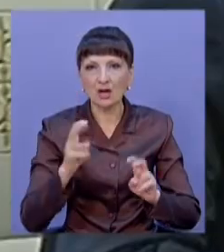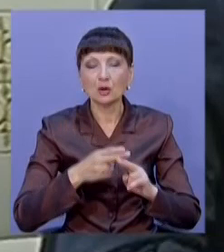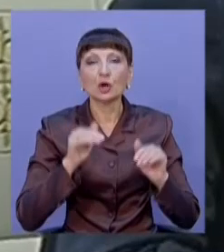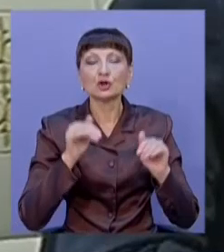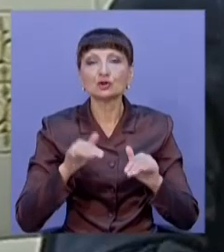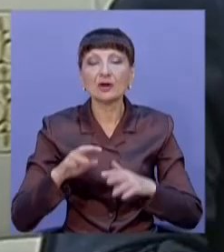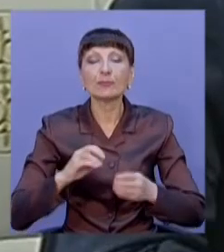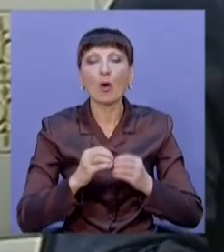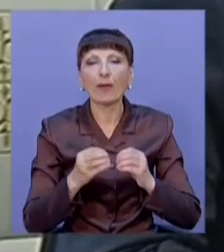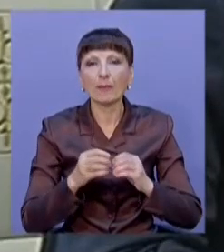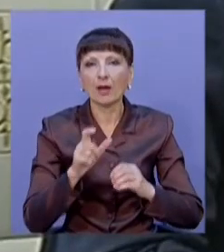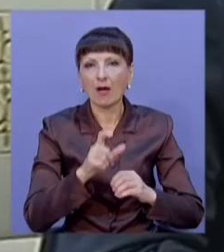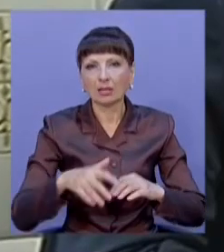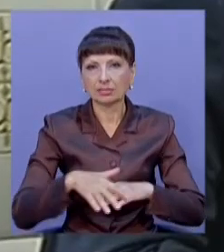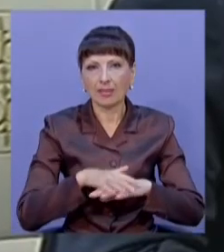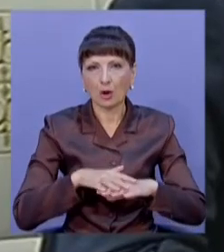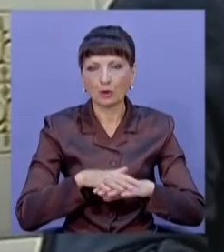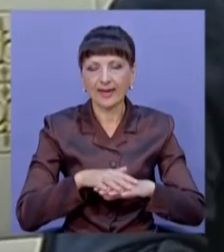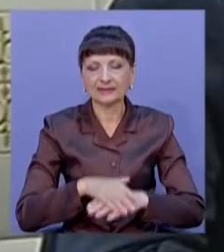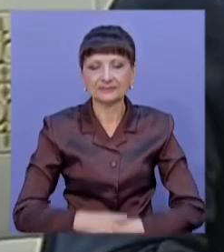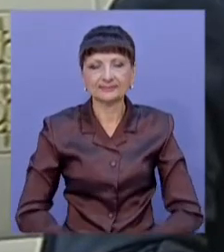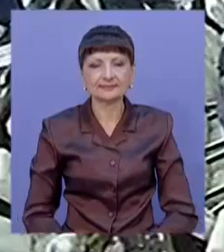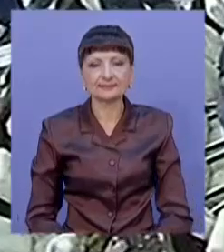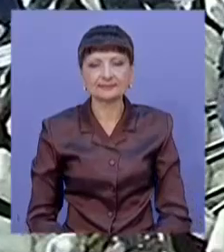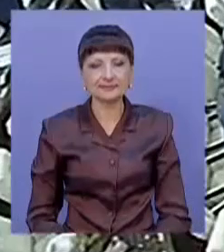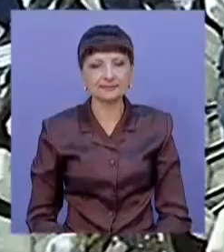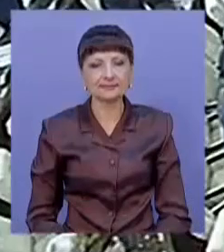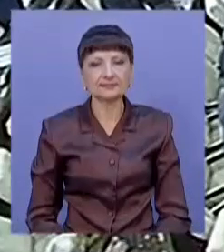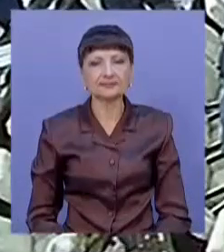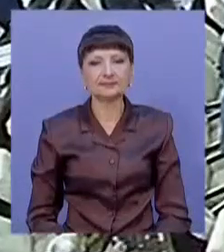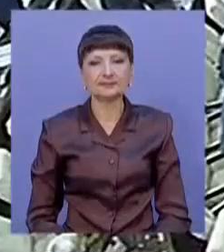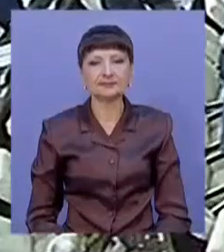решает проблемы народа. Рамина Макаримова, Ялкунжан Ашимжанов, телеканал «Алматы».